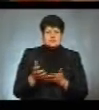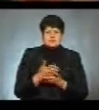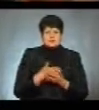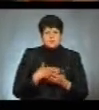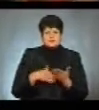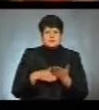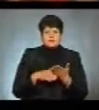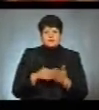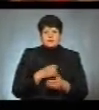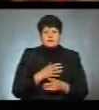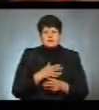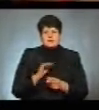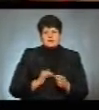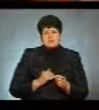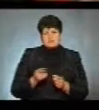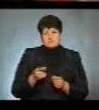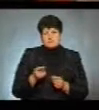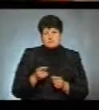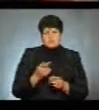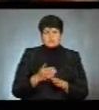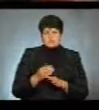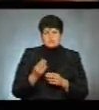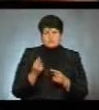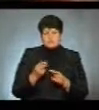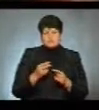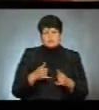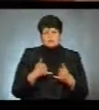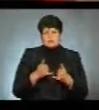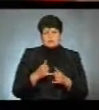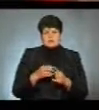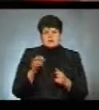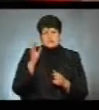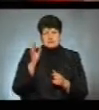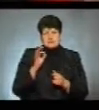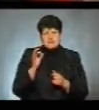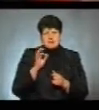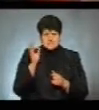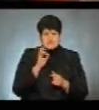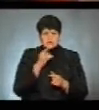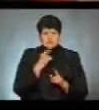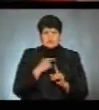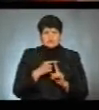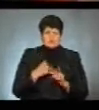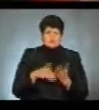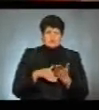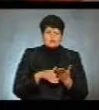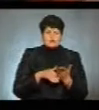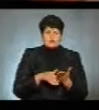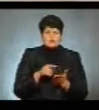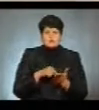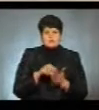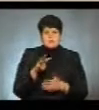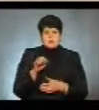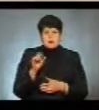спонсори, наші приватні підприємці тернопільські, а частину коштів пожертвував наш німецький Червоний Хрест, який є нашим помічником містечка